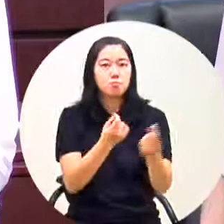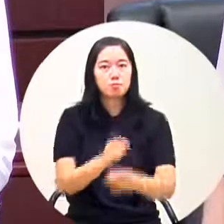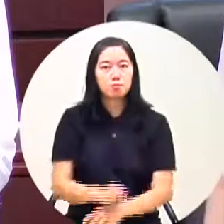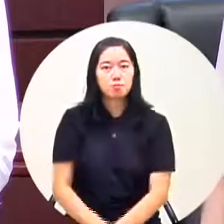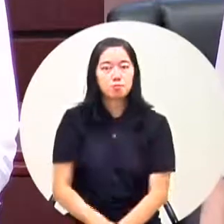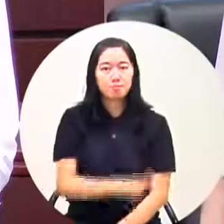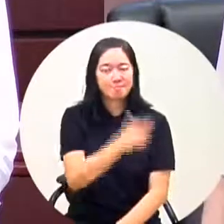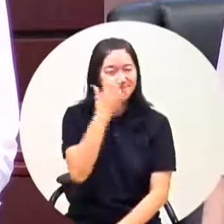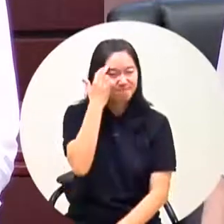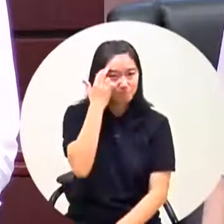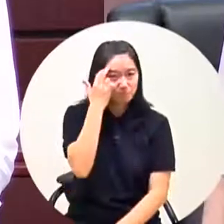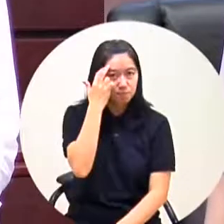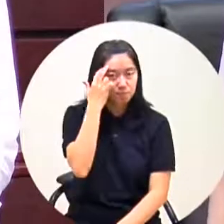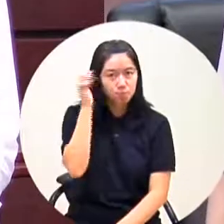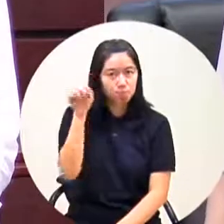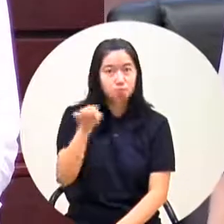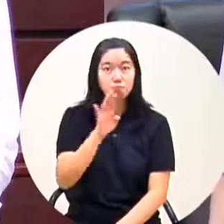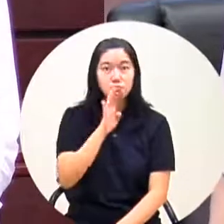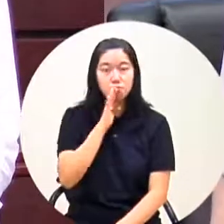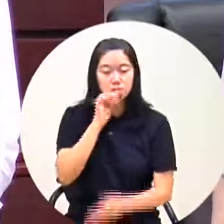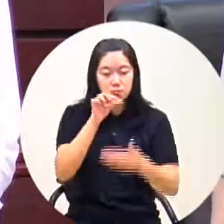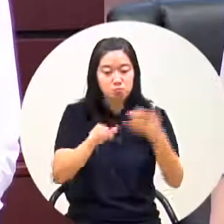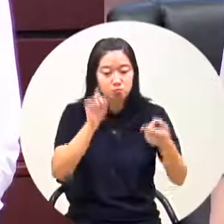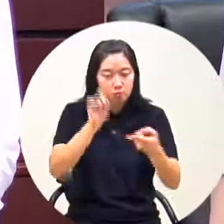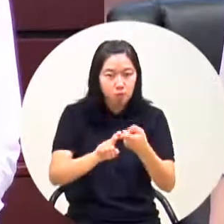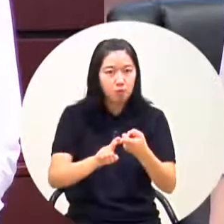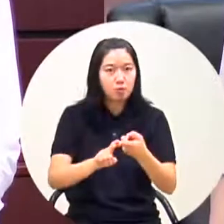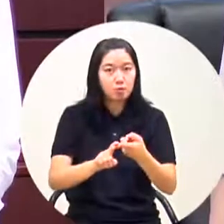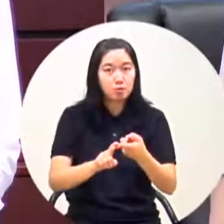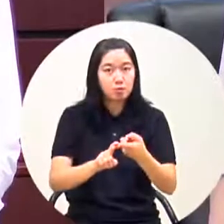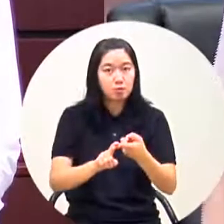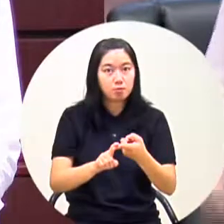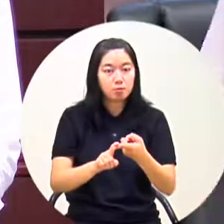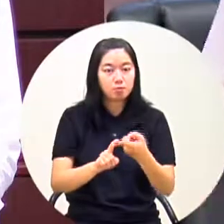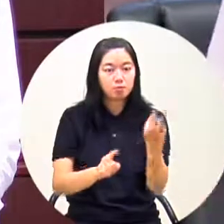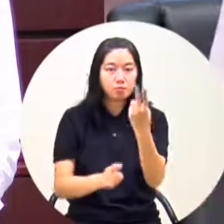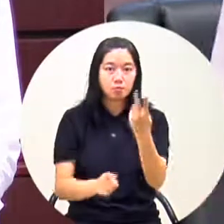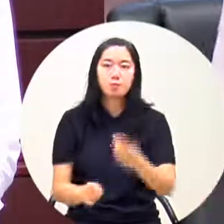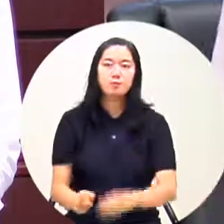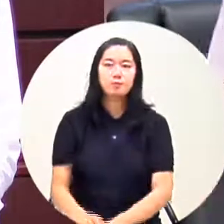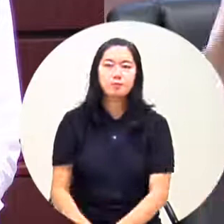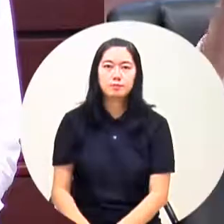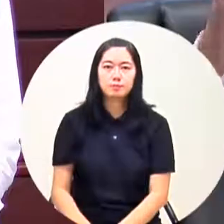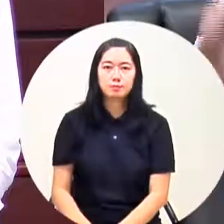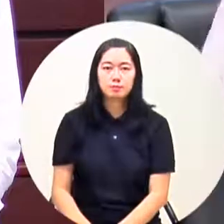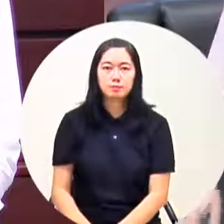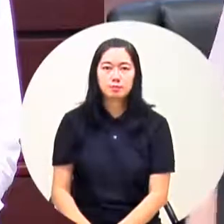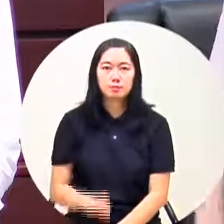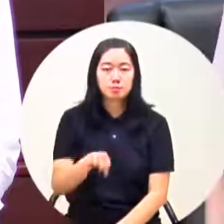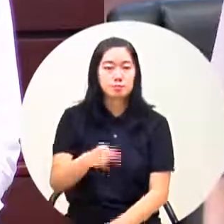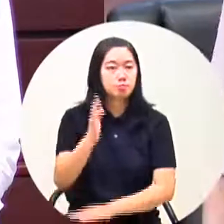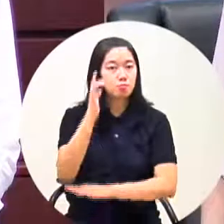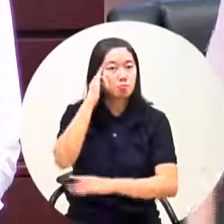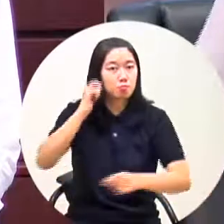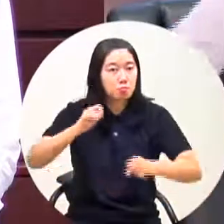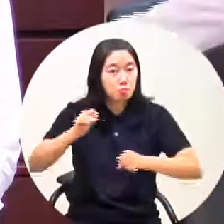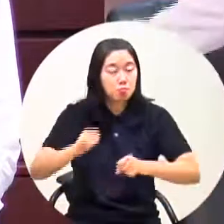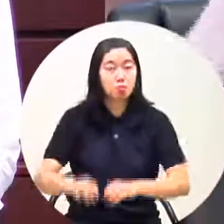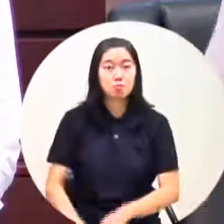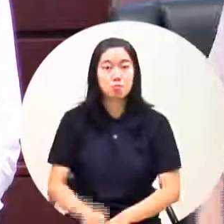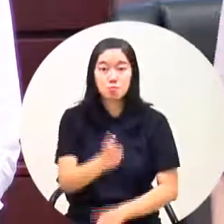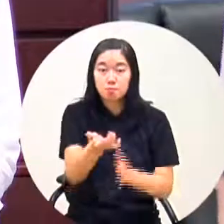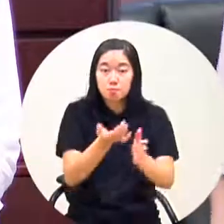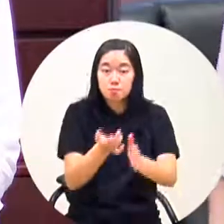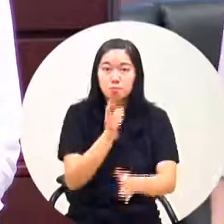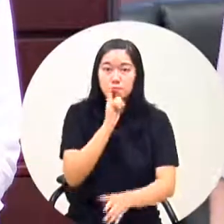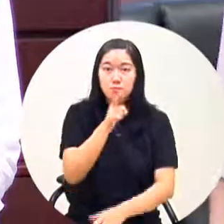坚持认为这是一个非常对的政策。他这个政策同时也让你刚刚陈